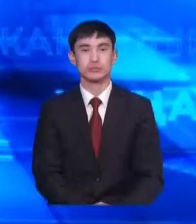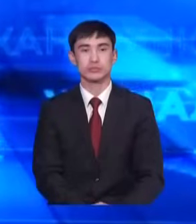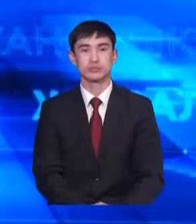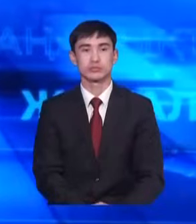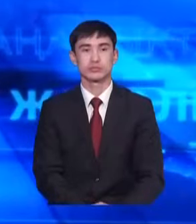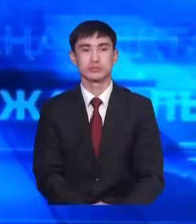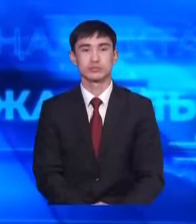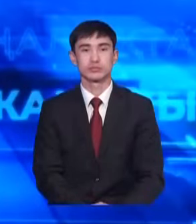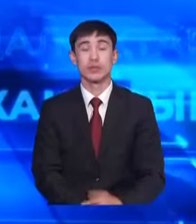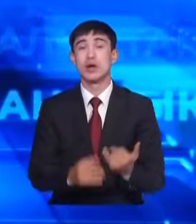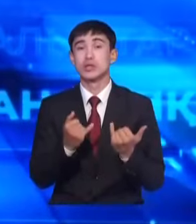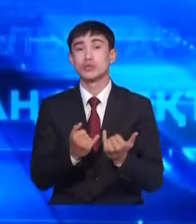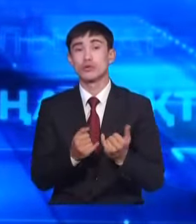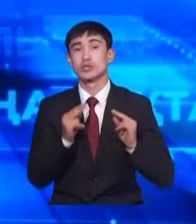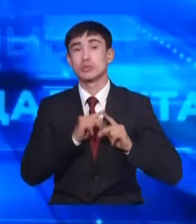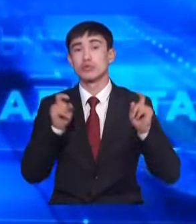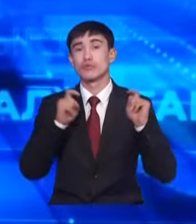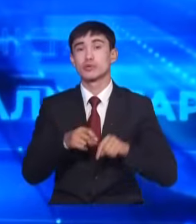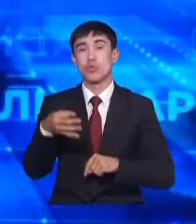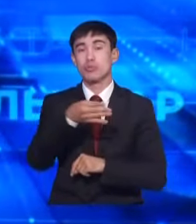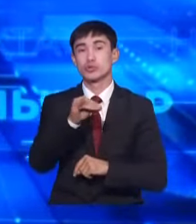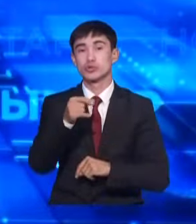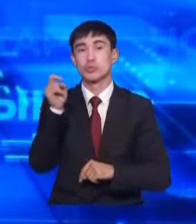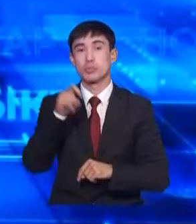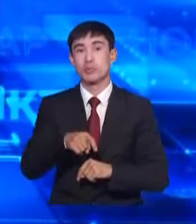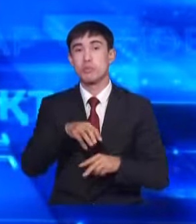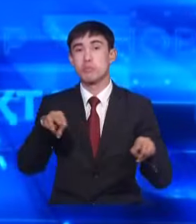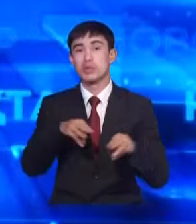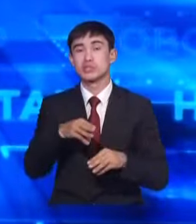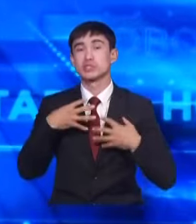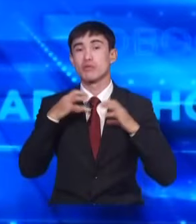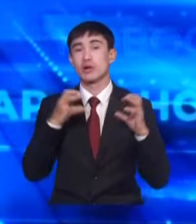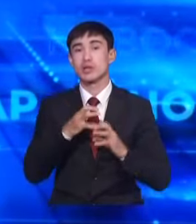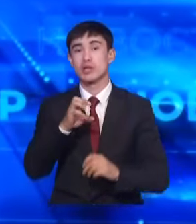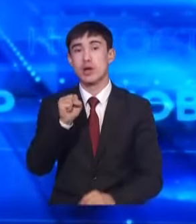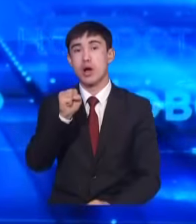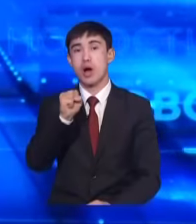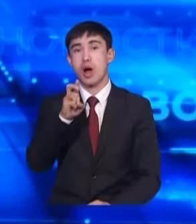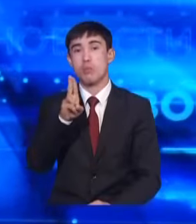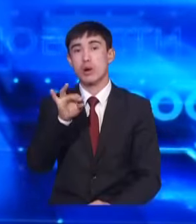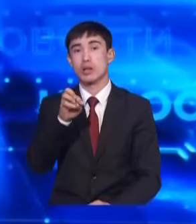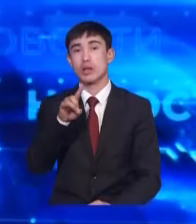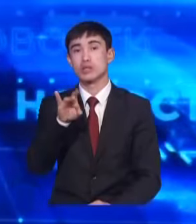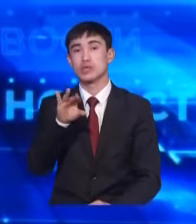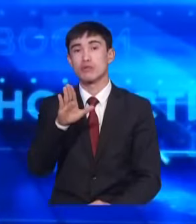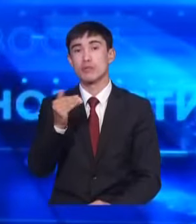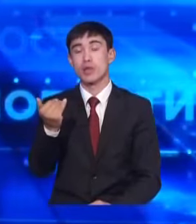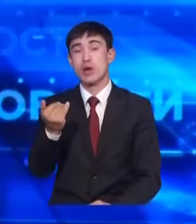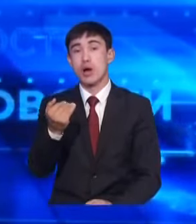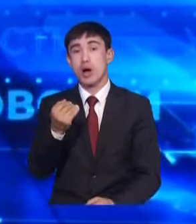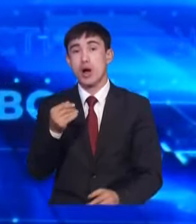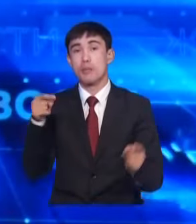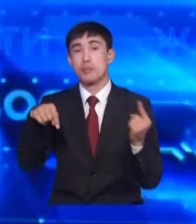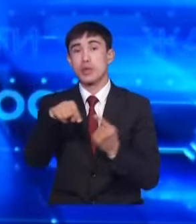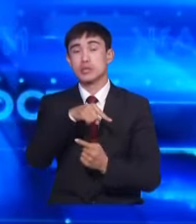улиц сегодня с рабочим визитом в область цу прибыла министр здравоохранения страны амарал Аль Назарова входе